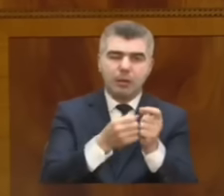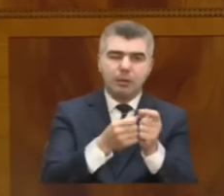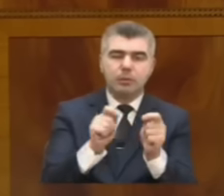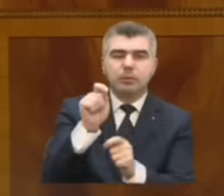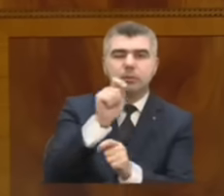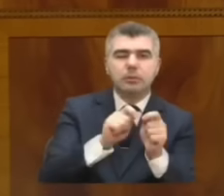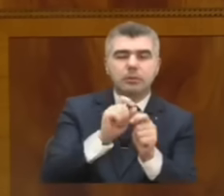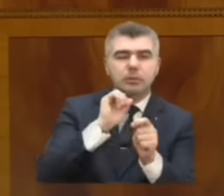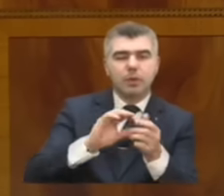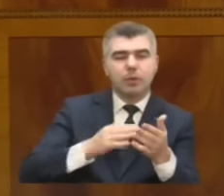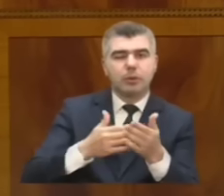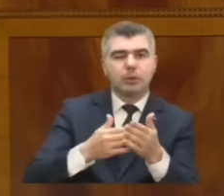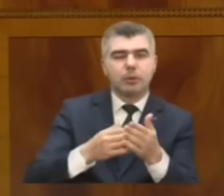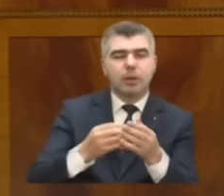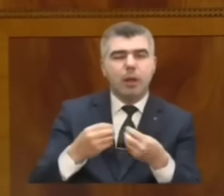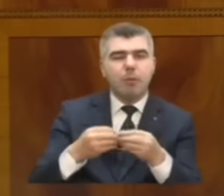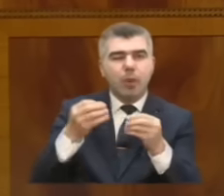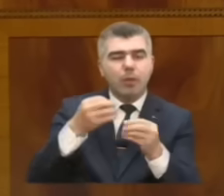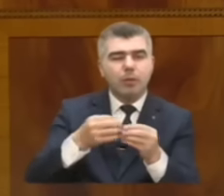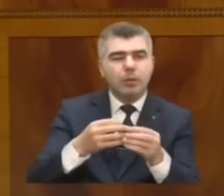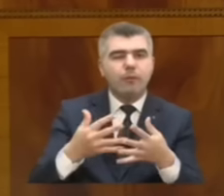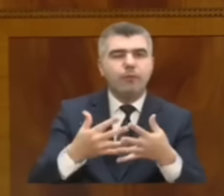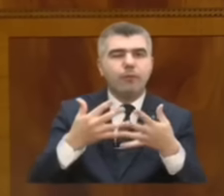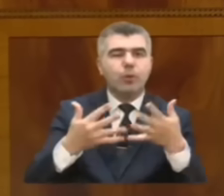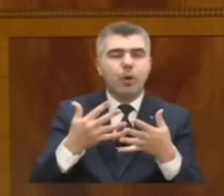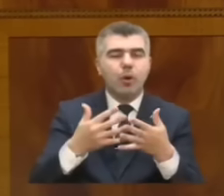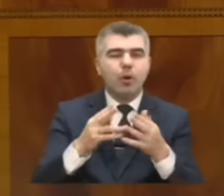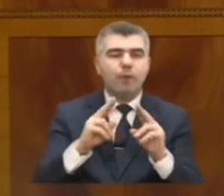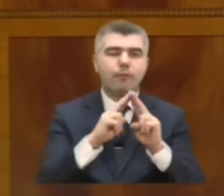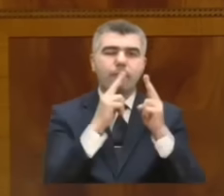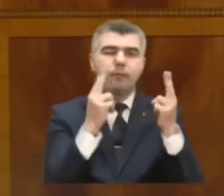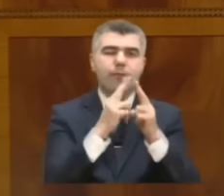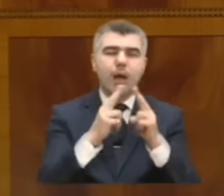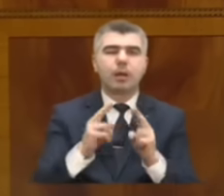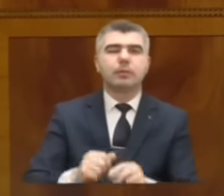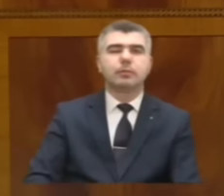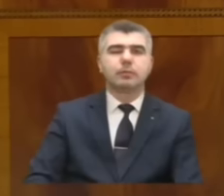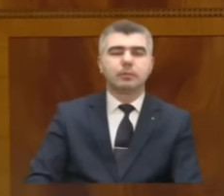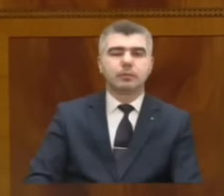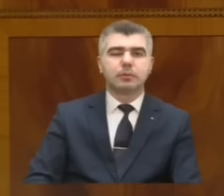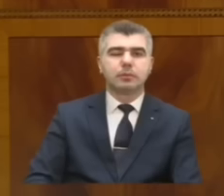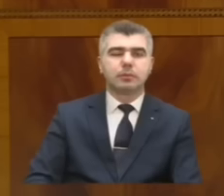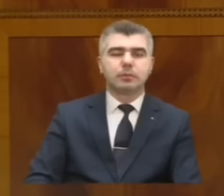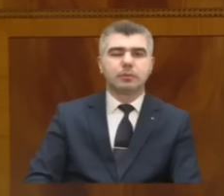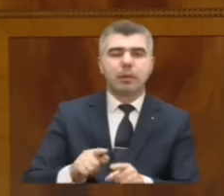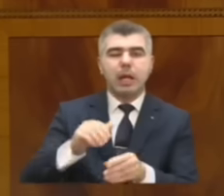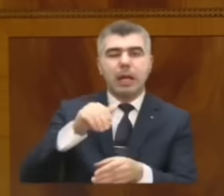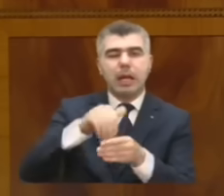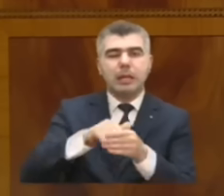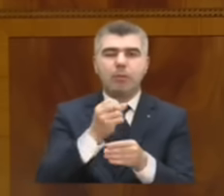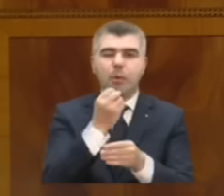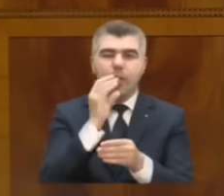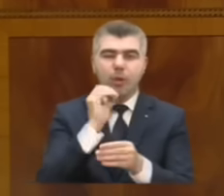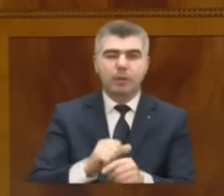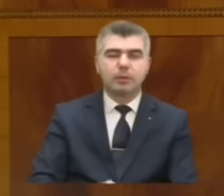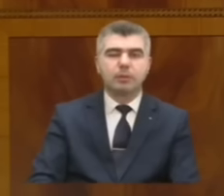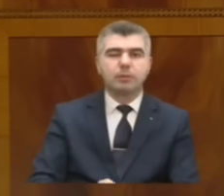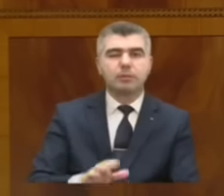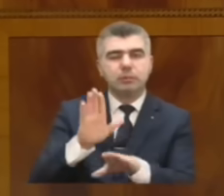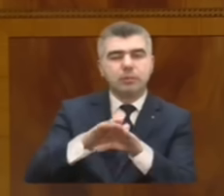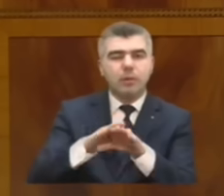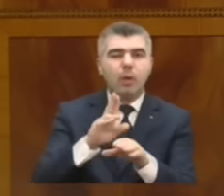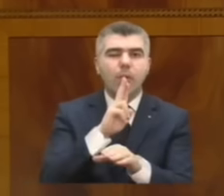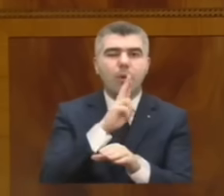وتنافسي وتنويع العرض التصديري والأسواق الخارجية. إننا في الفريق الاشتراكي المعارض الاتحادية ندعو